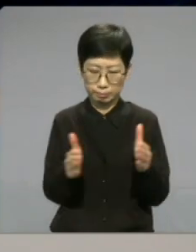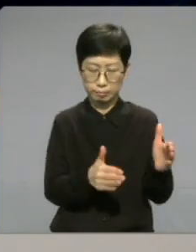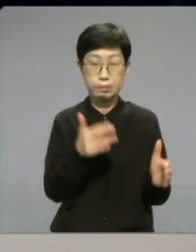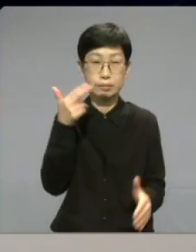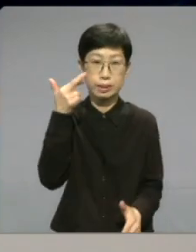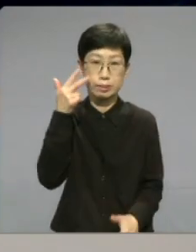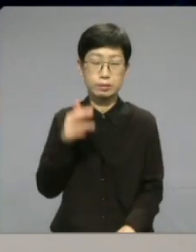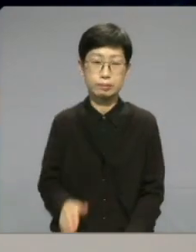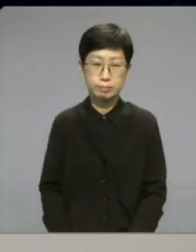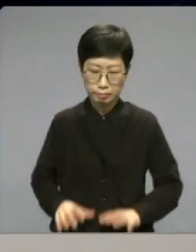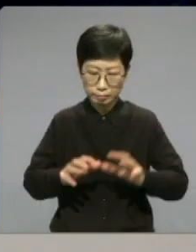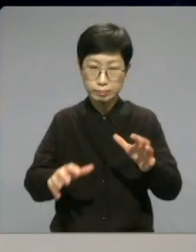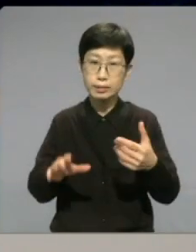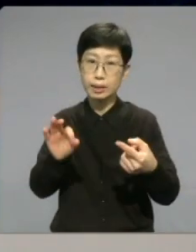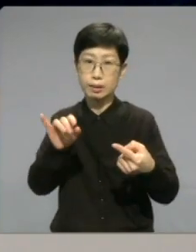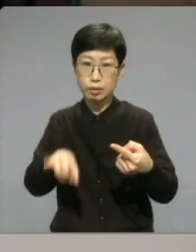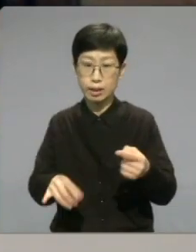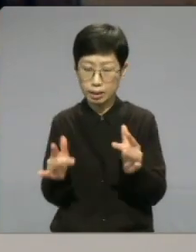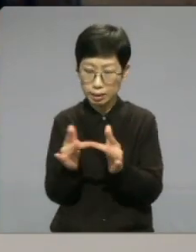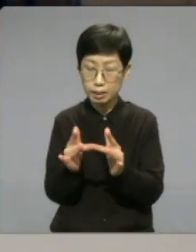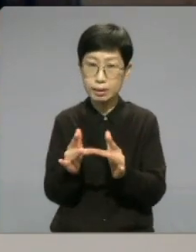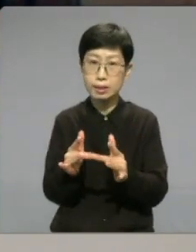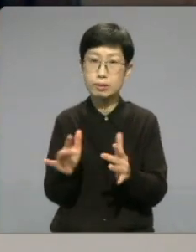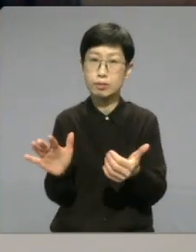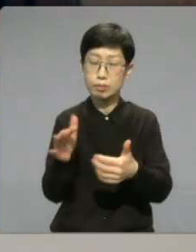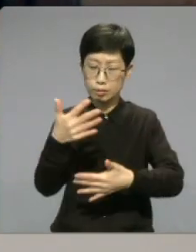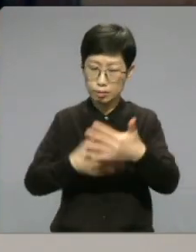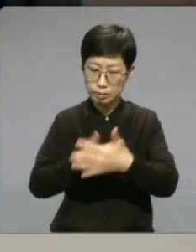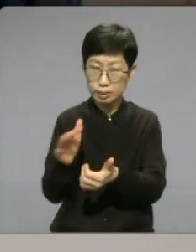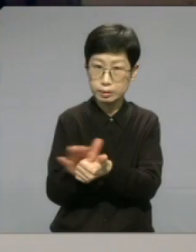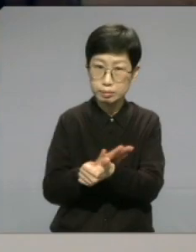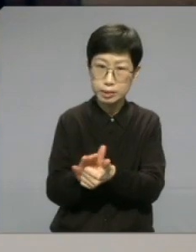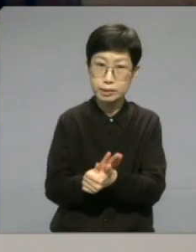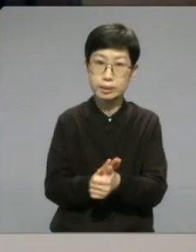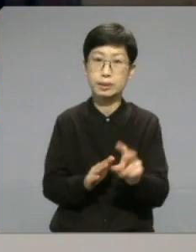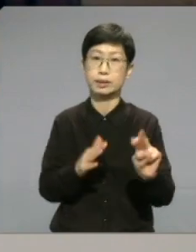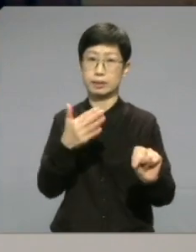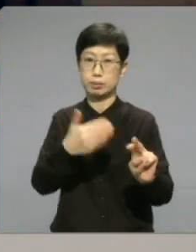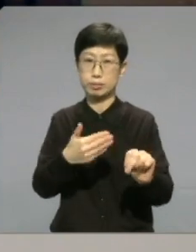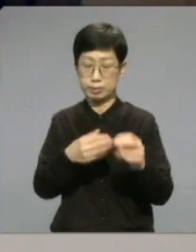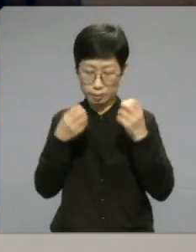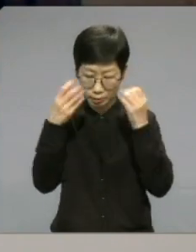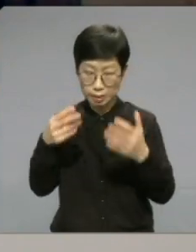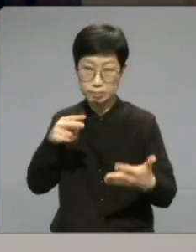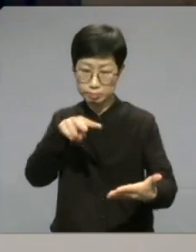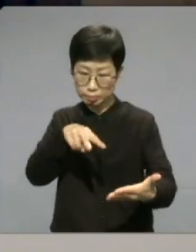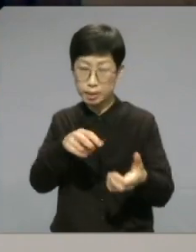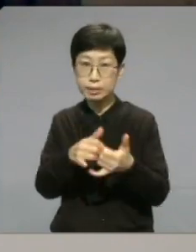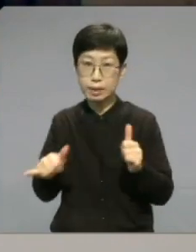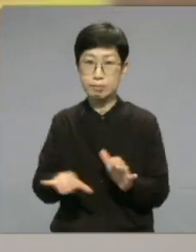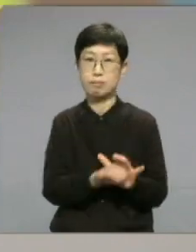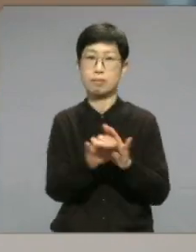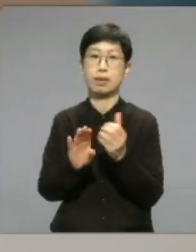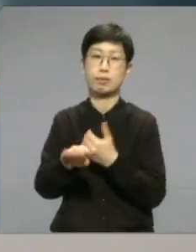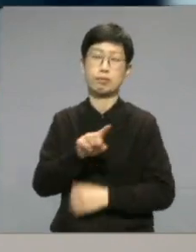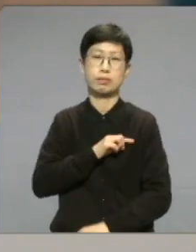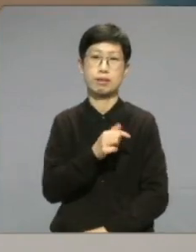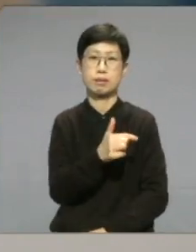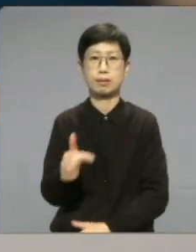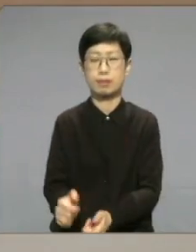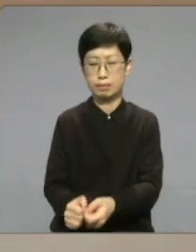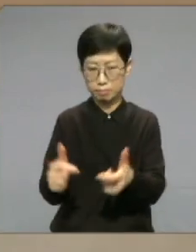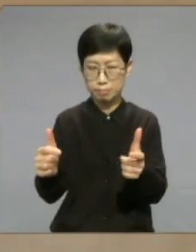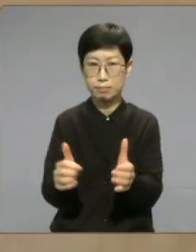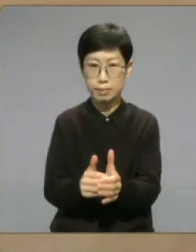미국입니다. 세계 1위 온라인 동영상 서비스 넷플릭스의 신규 구독자가 팬데믹 이후 가장 많이 늘어난 것으로